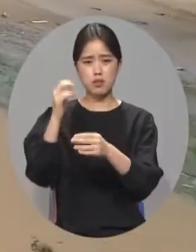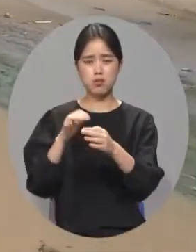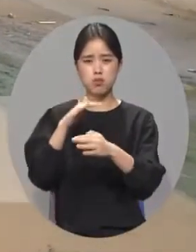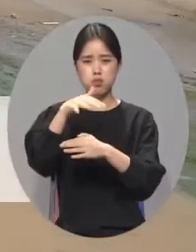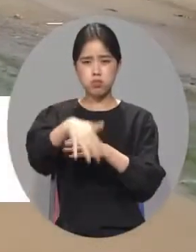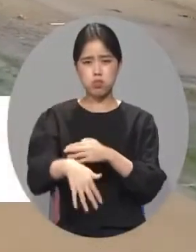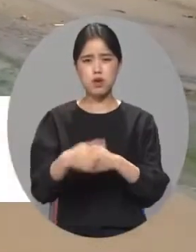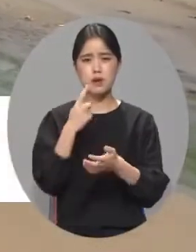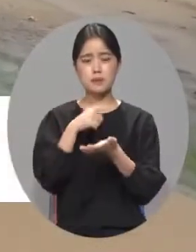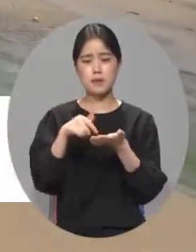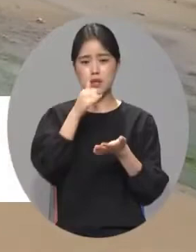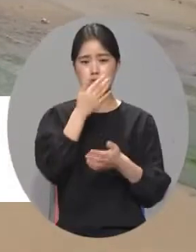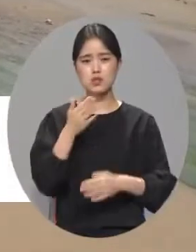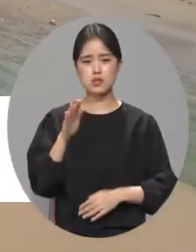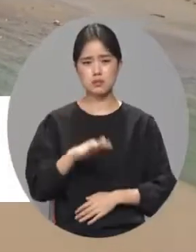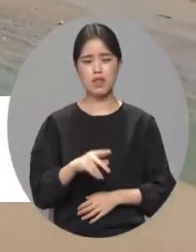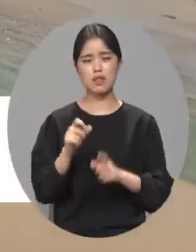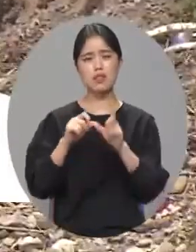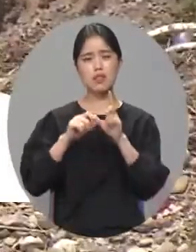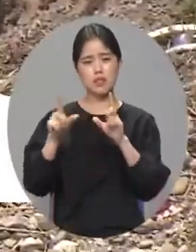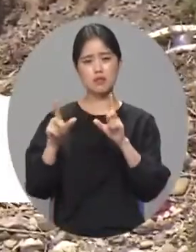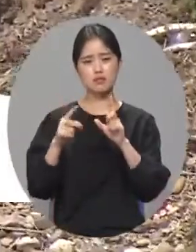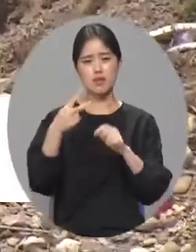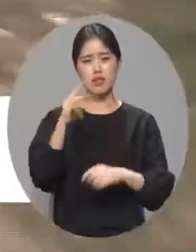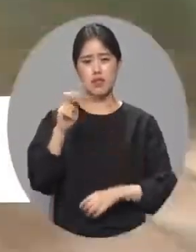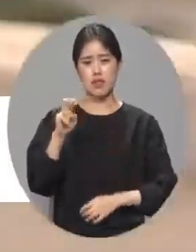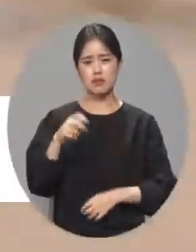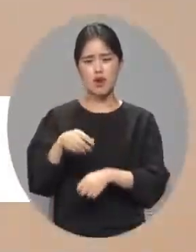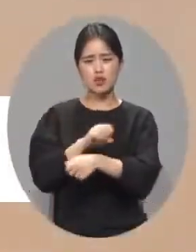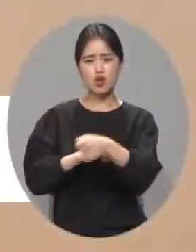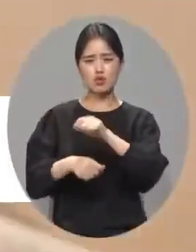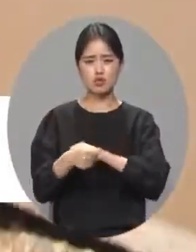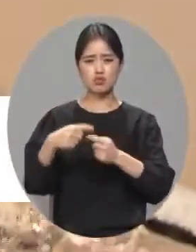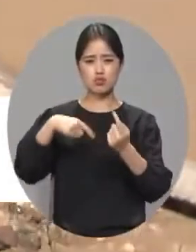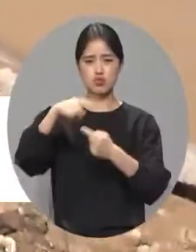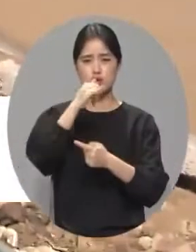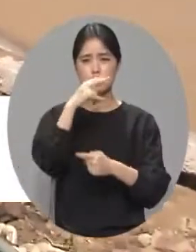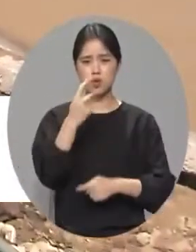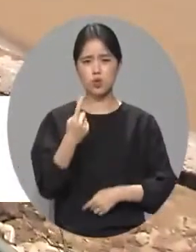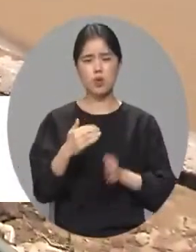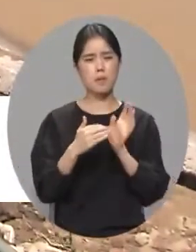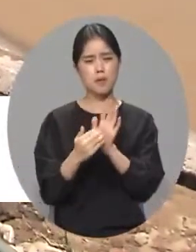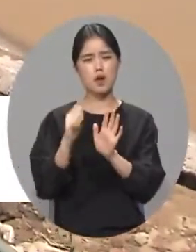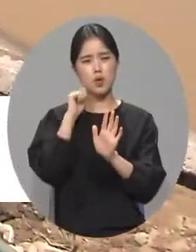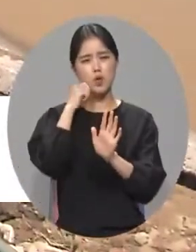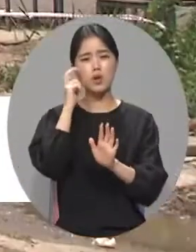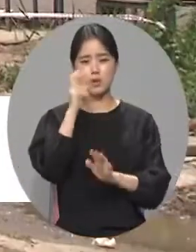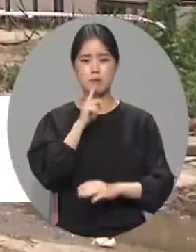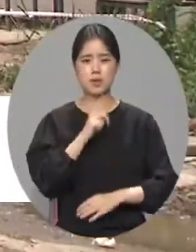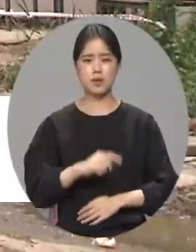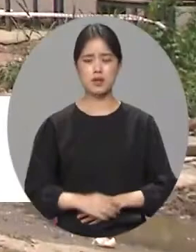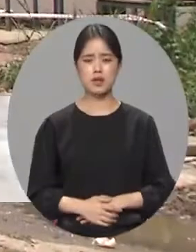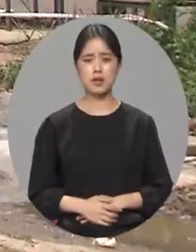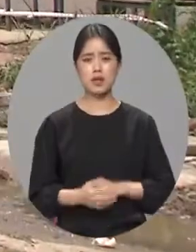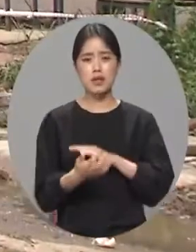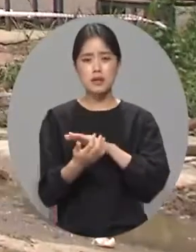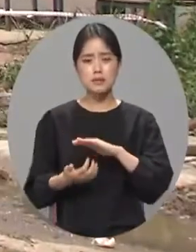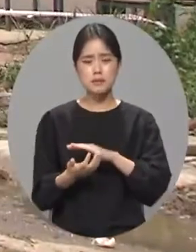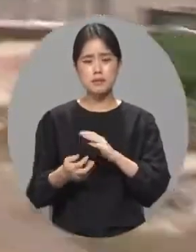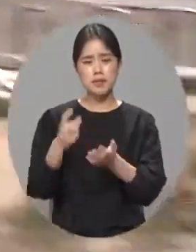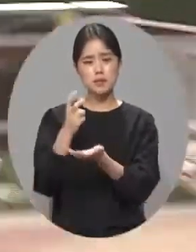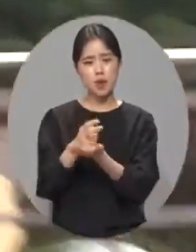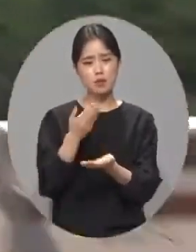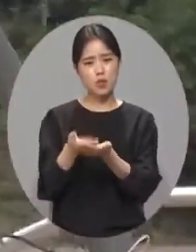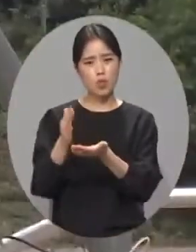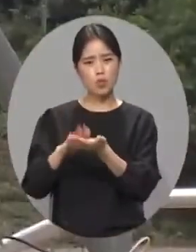물이 넘치는 피해가 있었지만 대부분은 댐을 아무리 적극적으로 운영해도 막을 수 없었다고 분석됐습니다. 미리 제도를